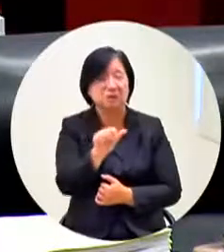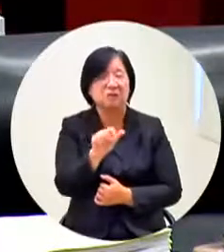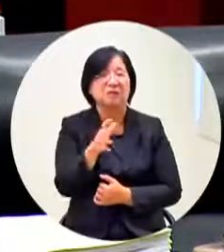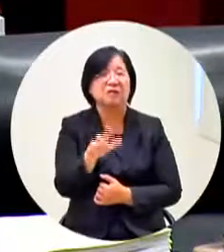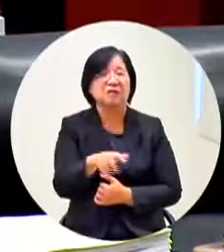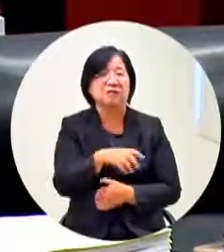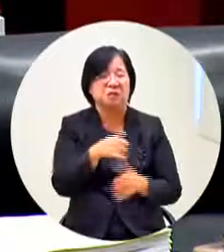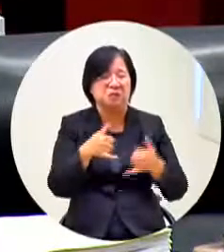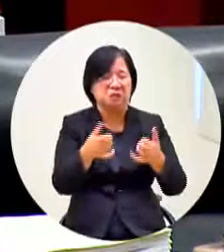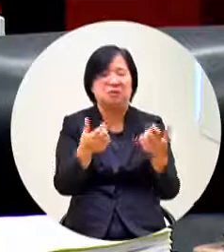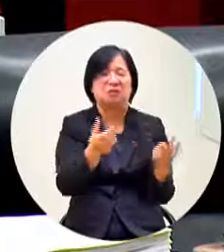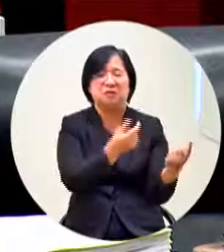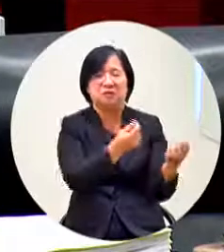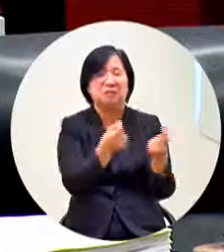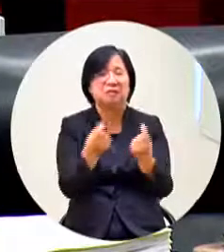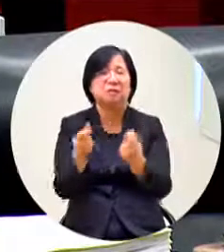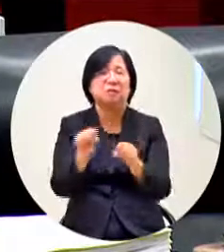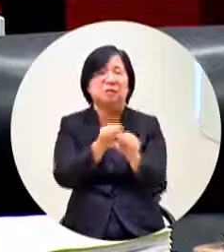子，